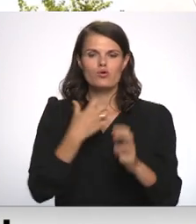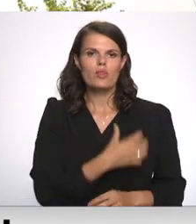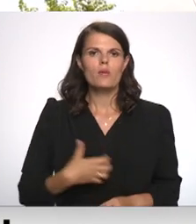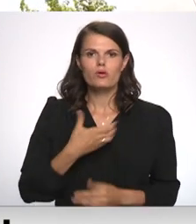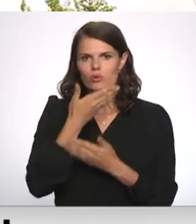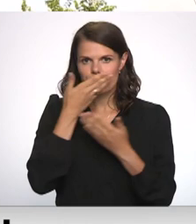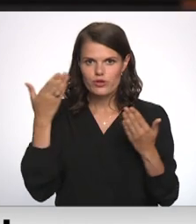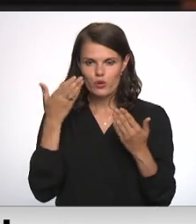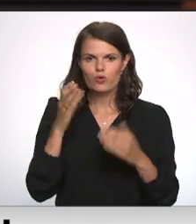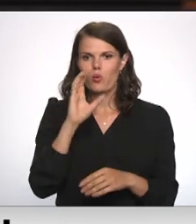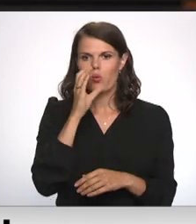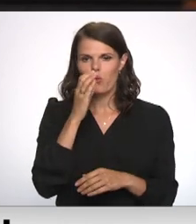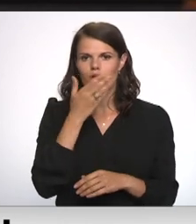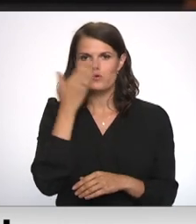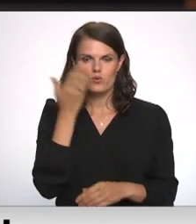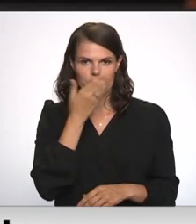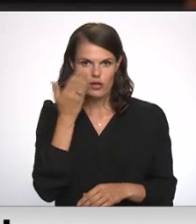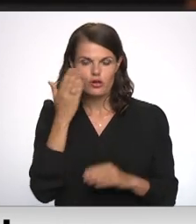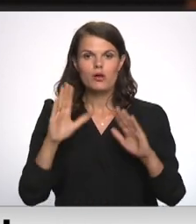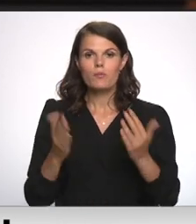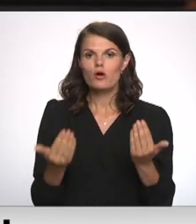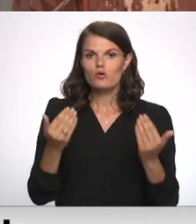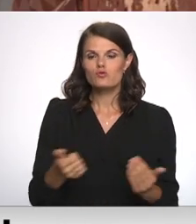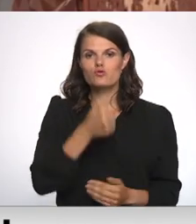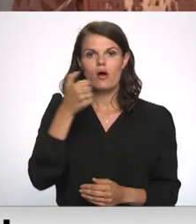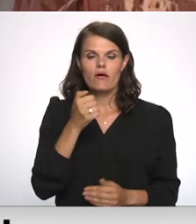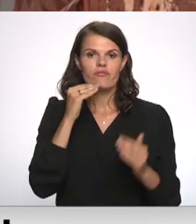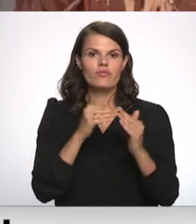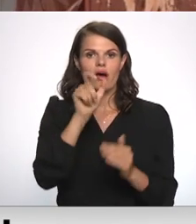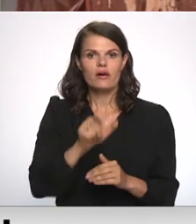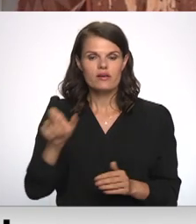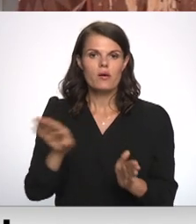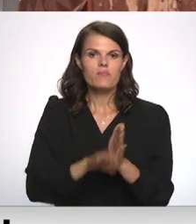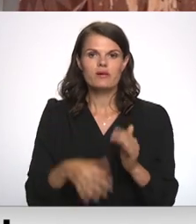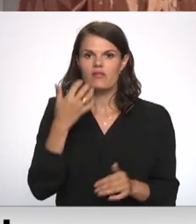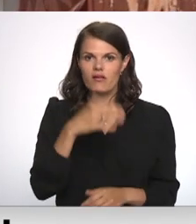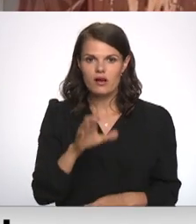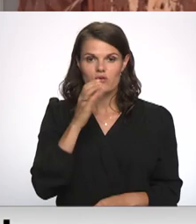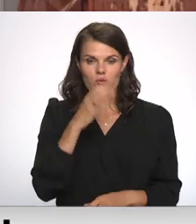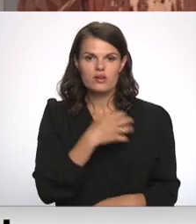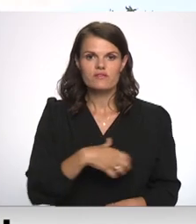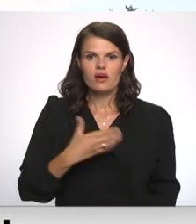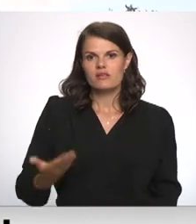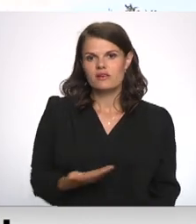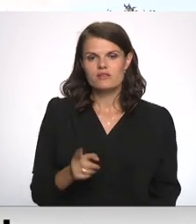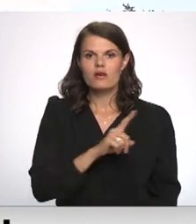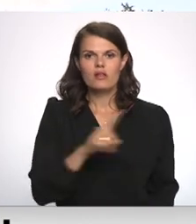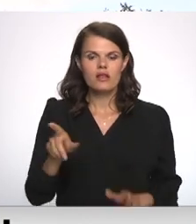nepieciešamo siltumu ūdens sildīšanai. Taču šogad rēzekniešiem bez karstā ūdens nāksies dzīvot līdz pat